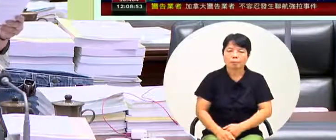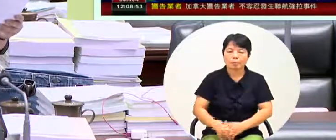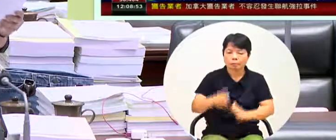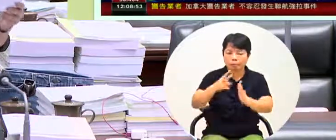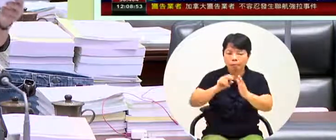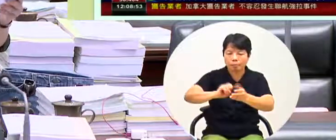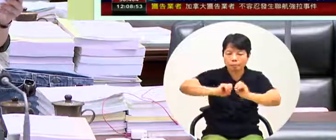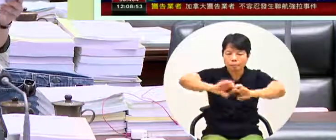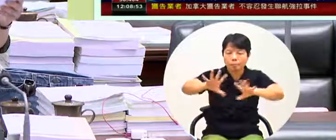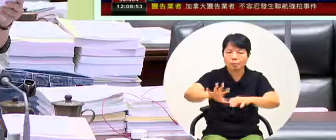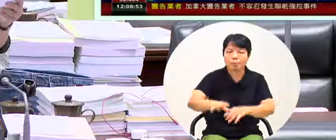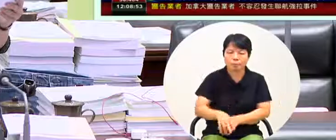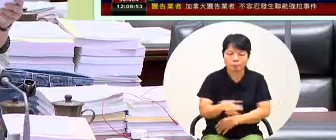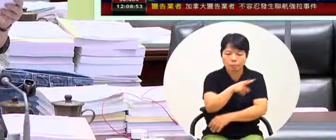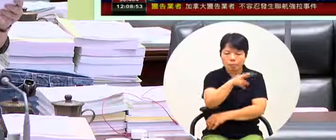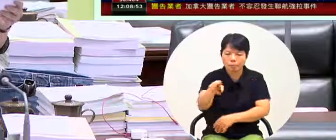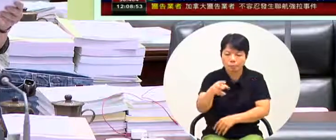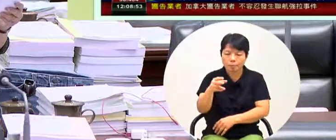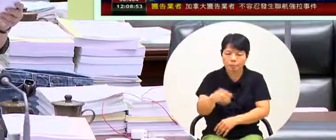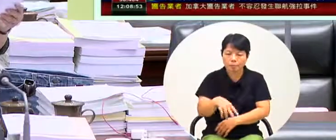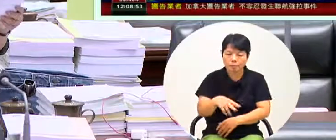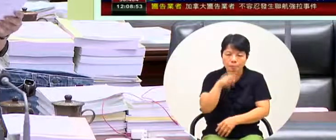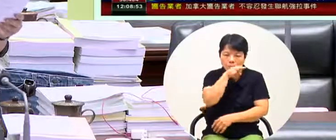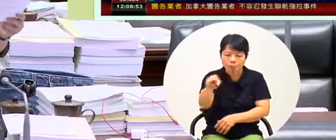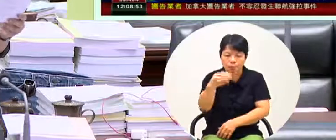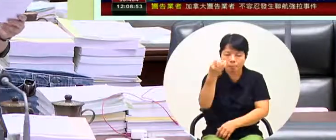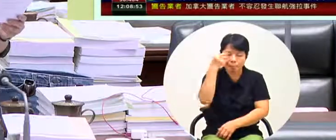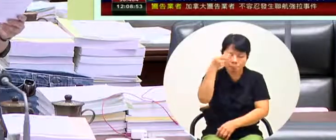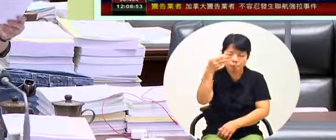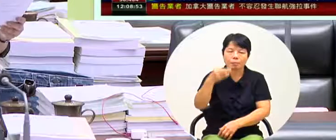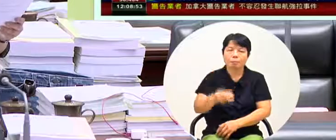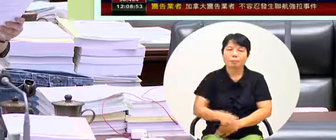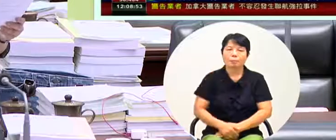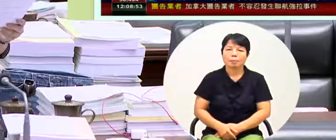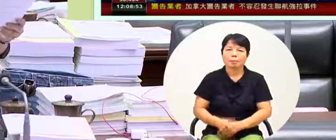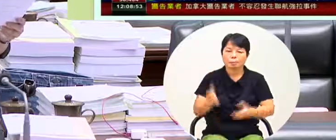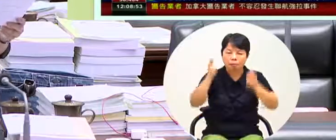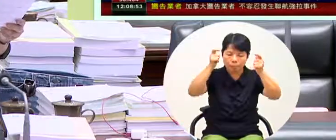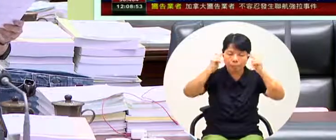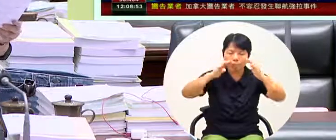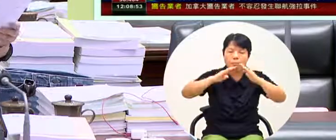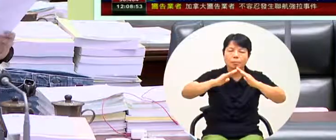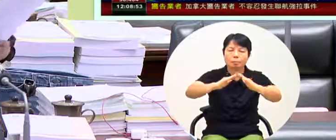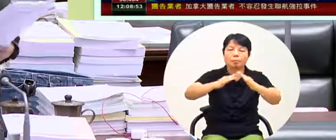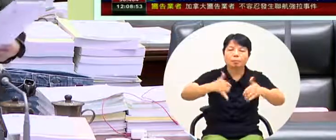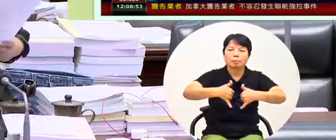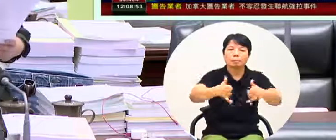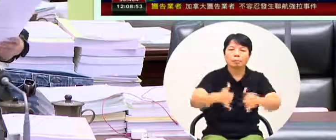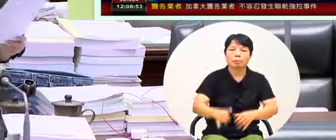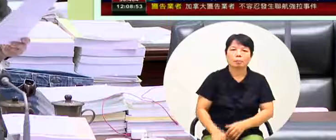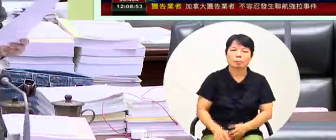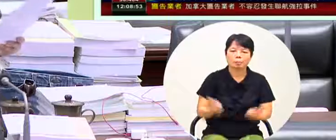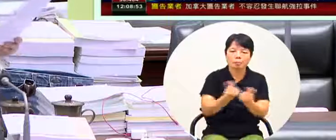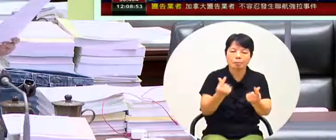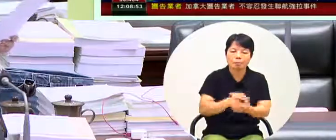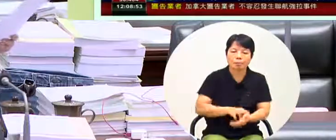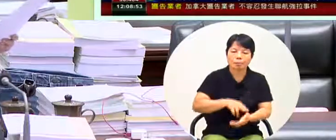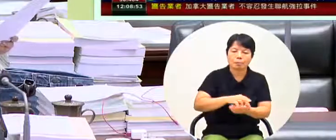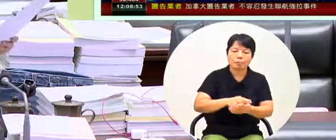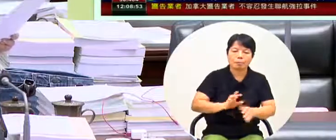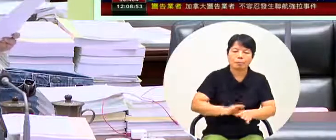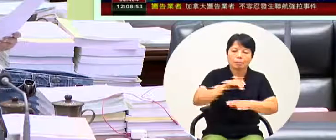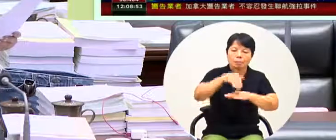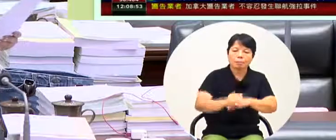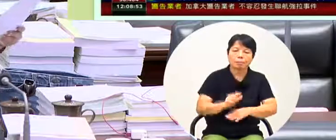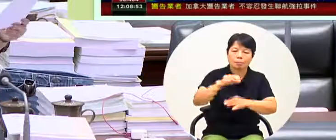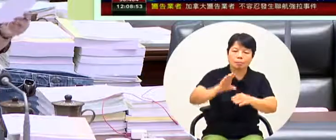呐哈，那疑似直击高雄南路如坐跳跳车 哈，这个是在网络上呢有特别有